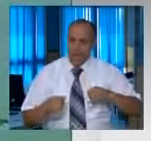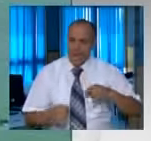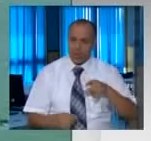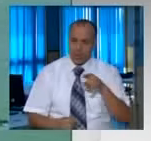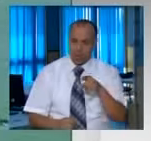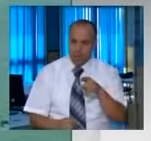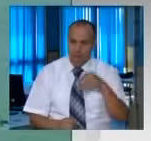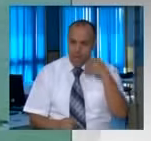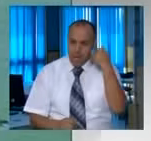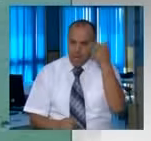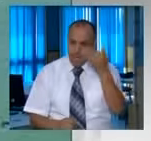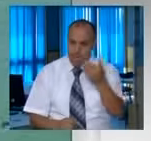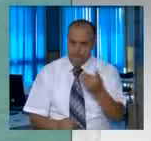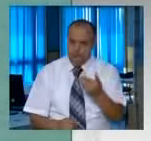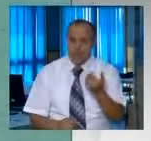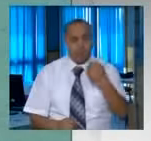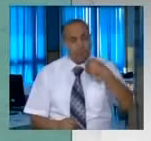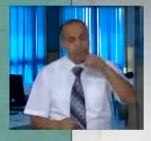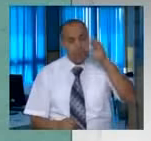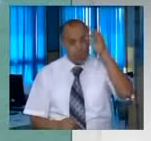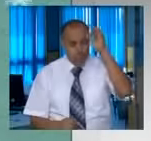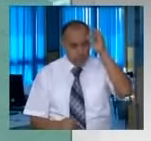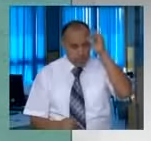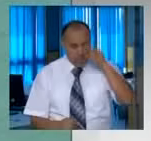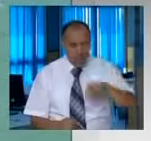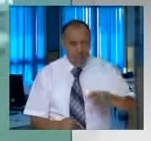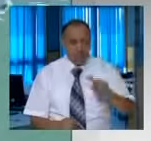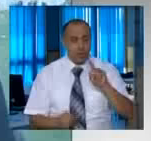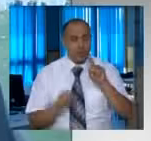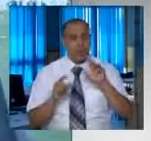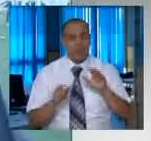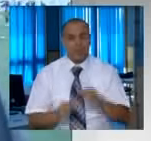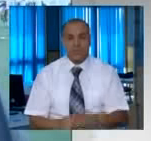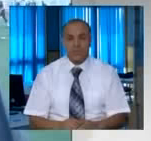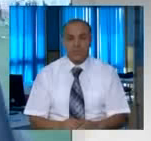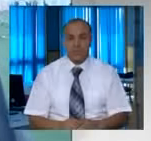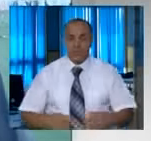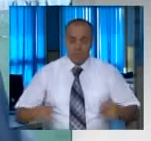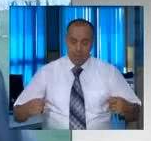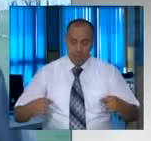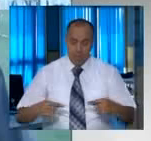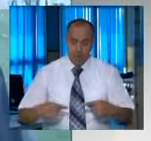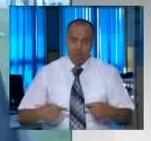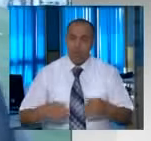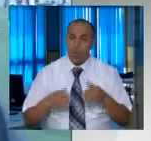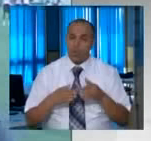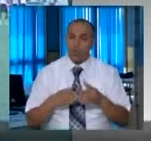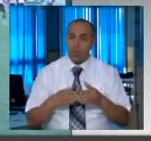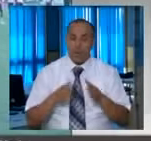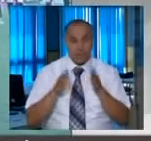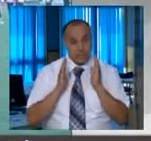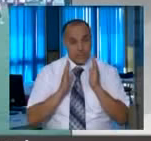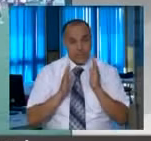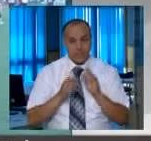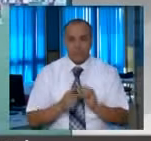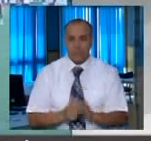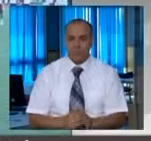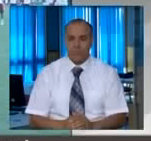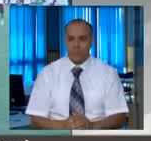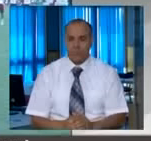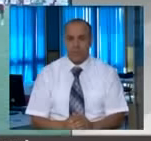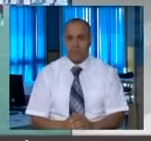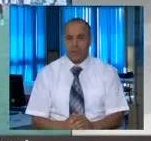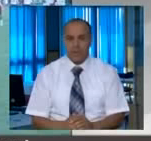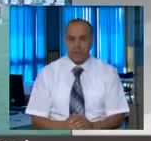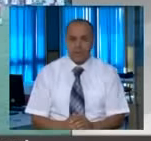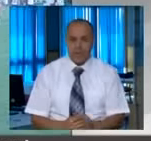الذي سيكون مصيريا للترشح لكان الجابون 2017. مقابلة تطلب برشا تركيز